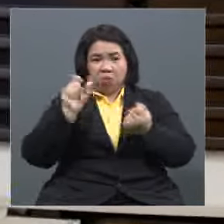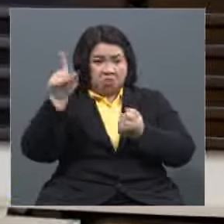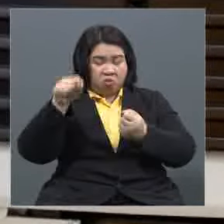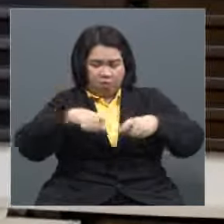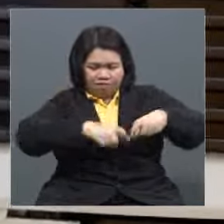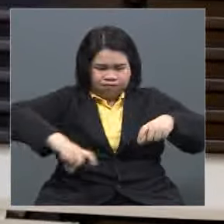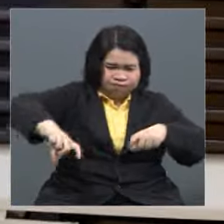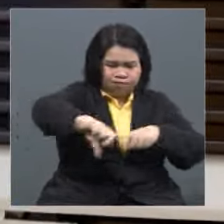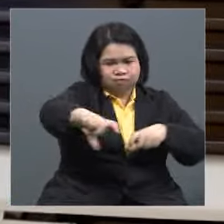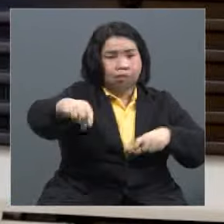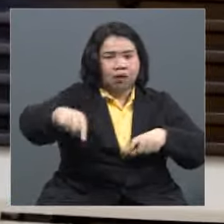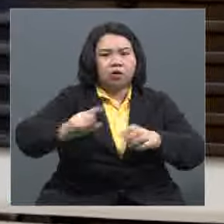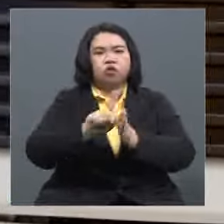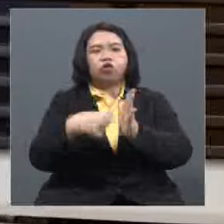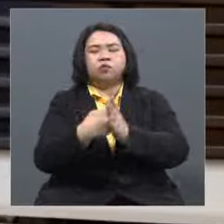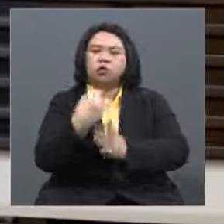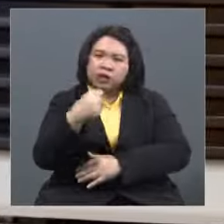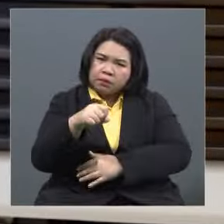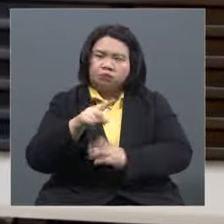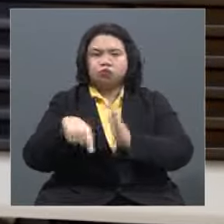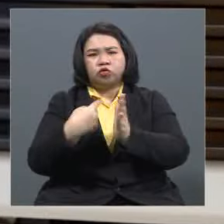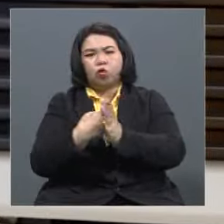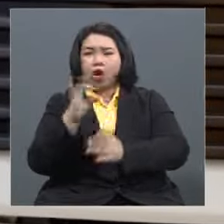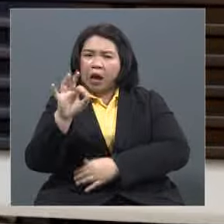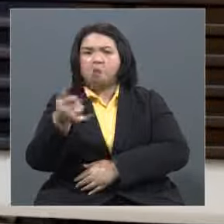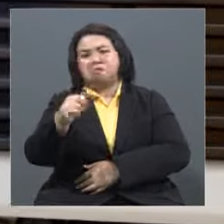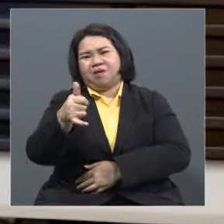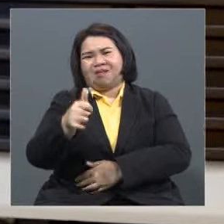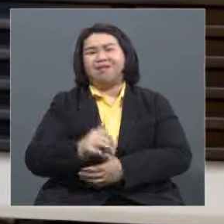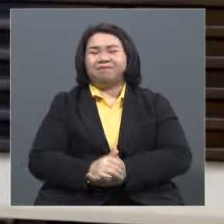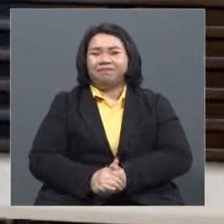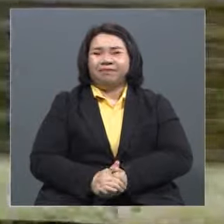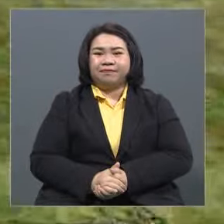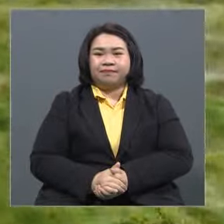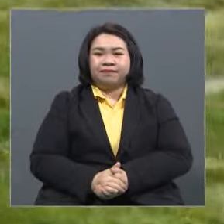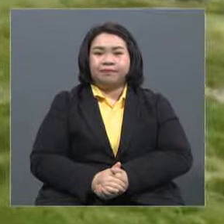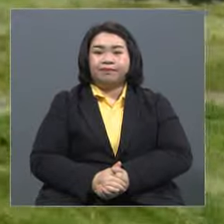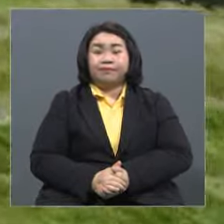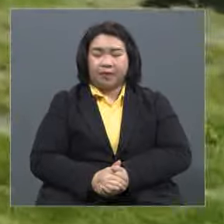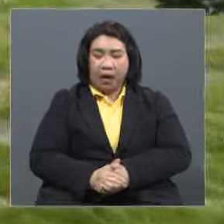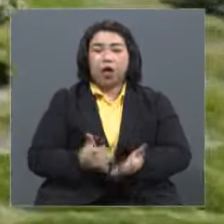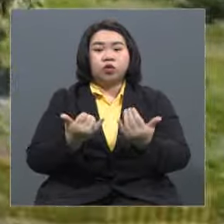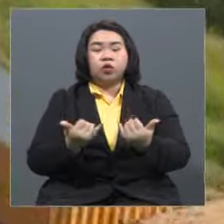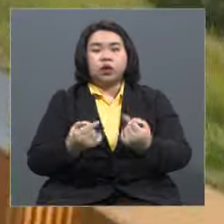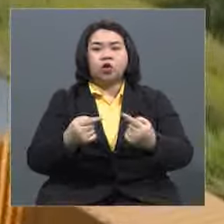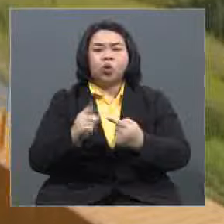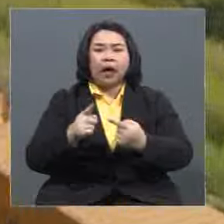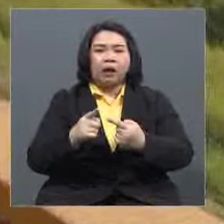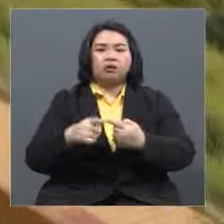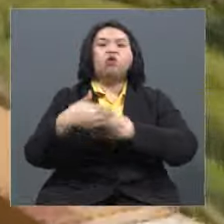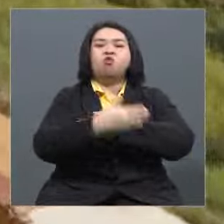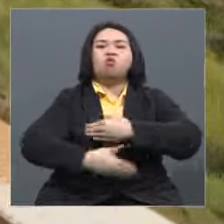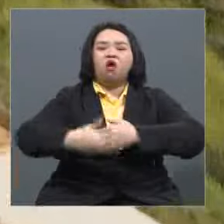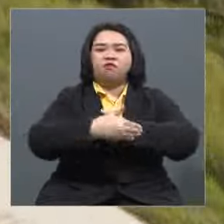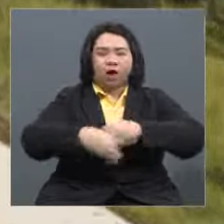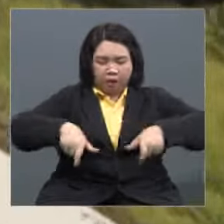ระยะเวลาลงประมาณ 10ช่ม 11ช่มหรือ9ชั่วมงขณะที่โครงการรถไฟทางคู่ที่